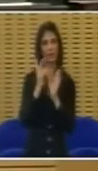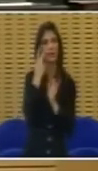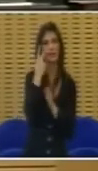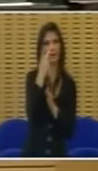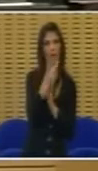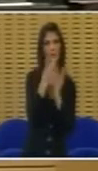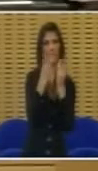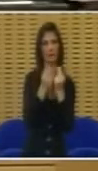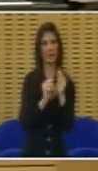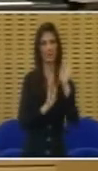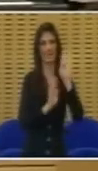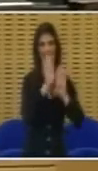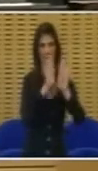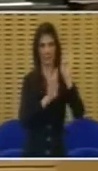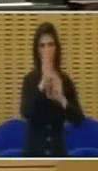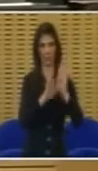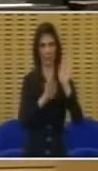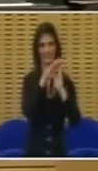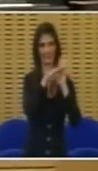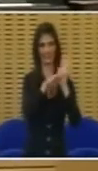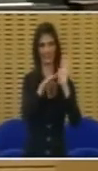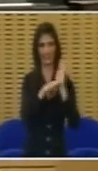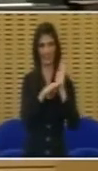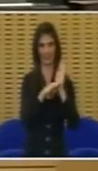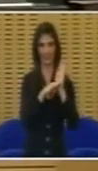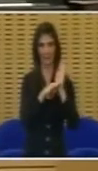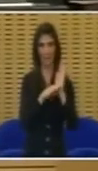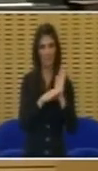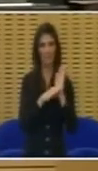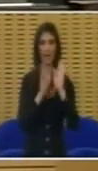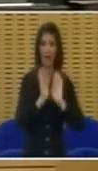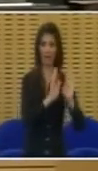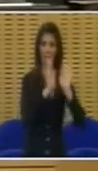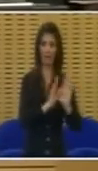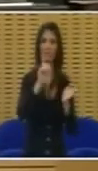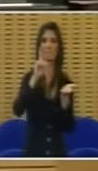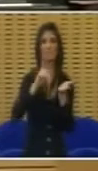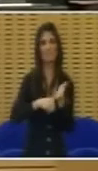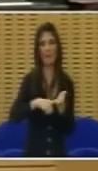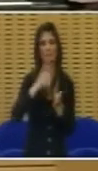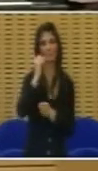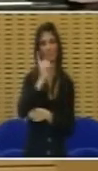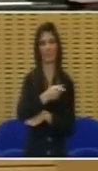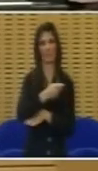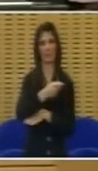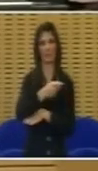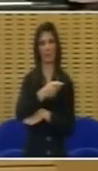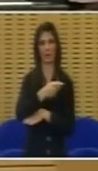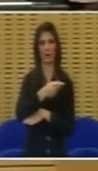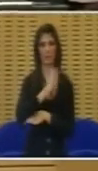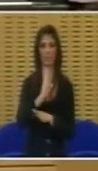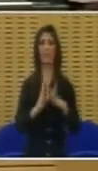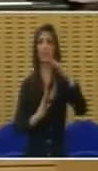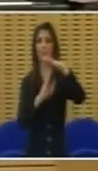συμπέρασμα που εξάγεται είναι ότι η κάθαρση και η τιμωρία εξαντλούνται στις διακηρύξεις. Ο